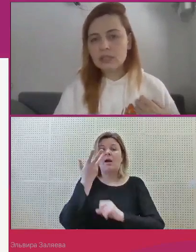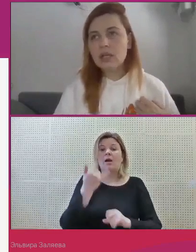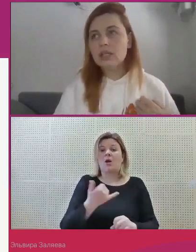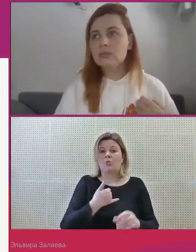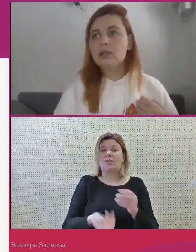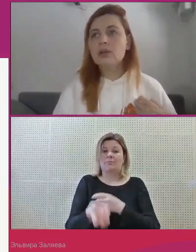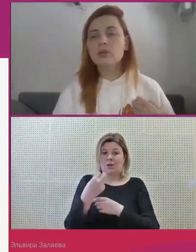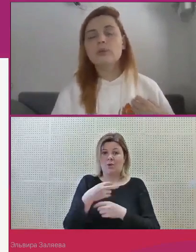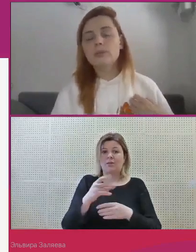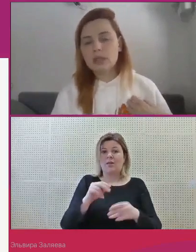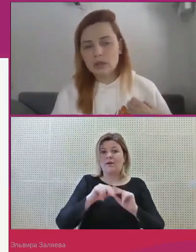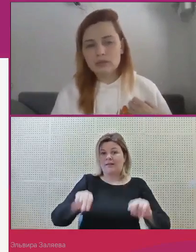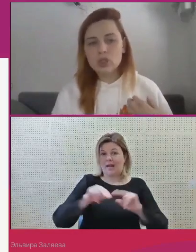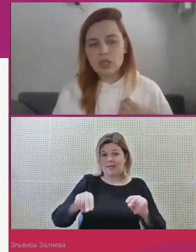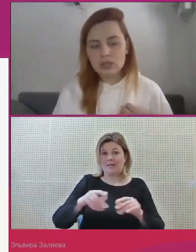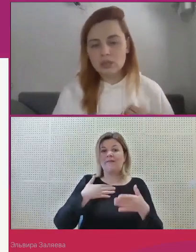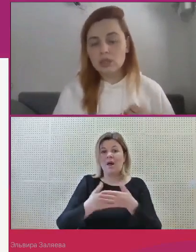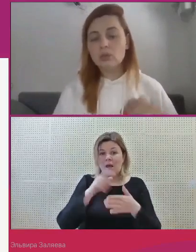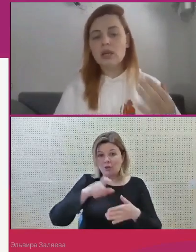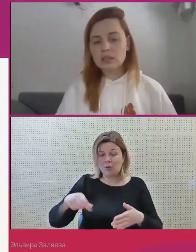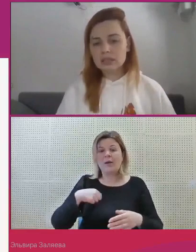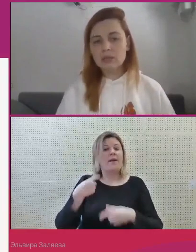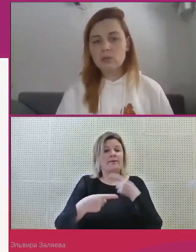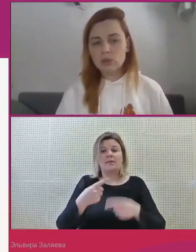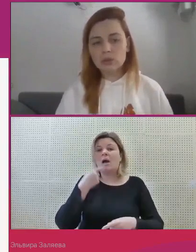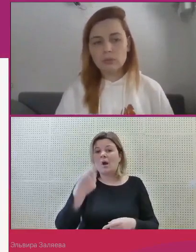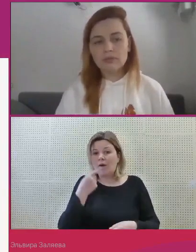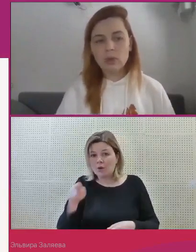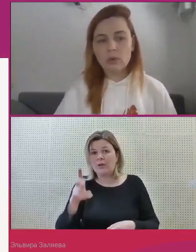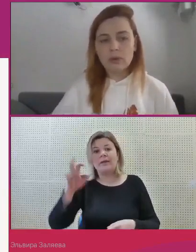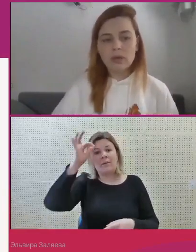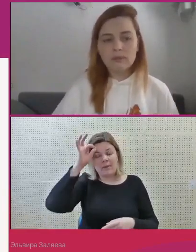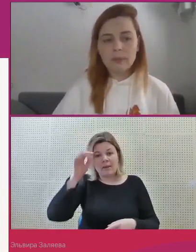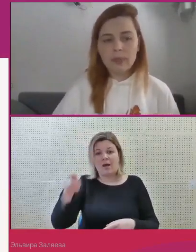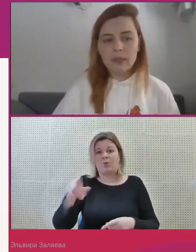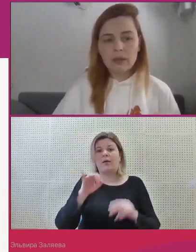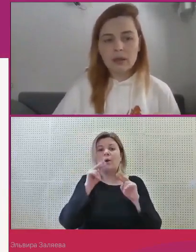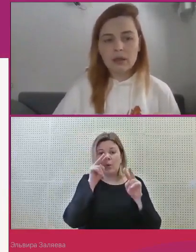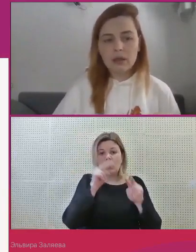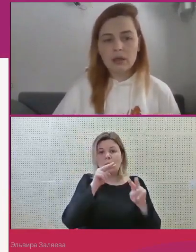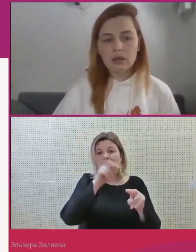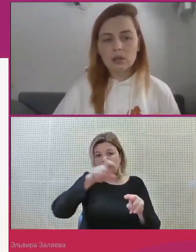я всегда им говорю и напоминаю в течение, и кураторы с ними работают именно в таком